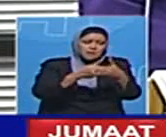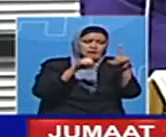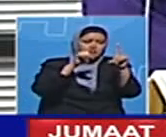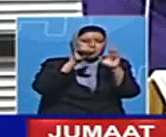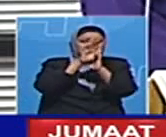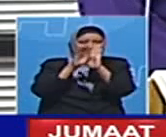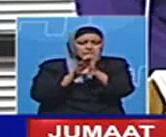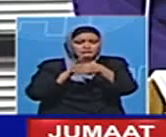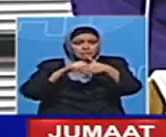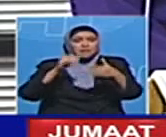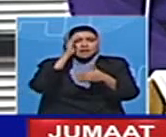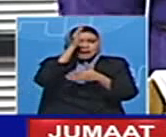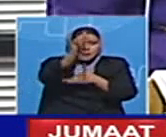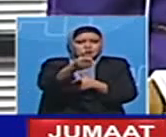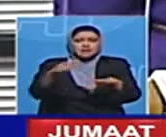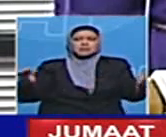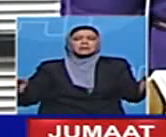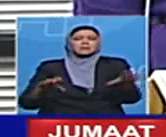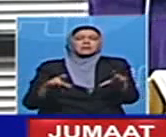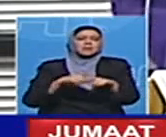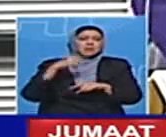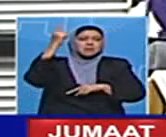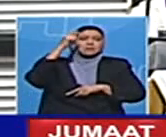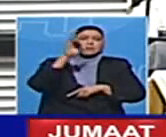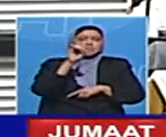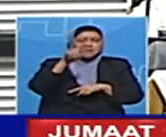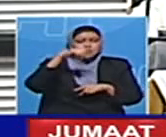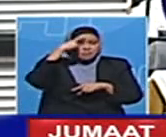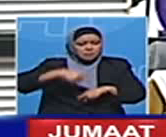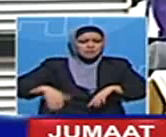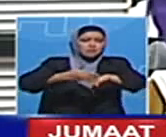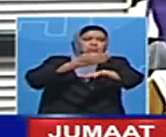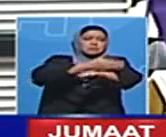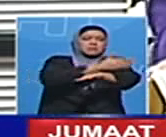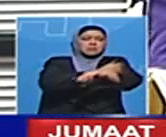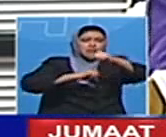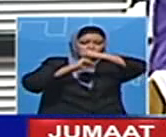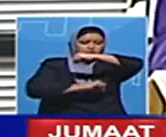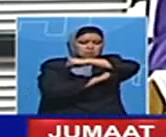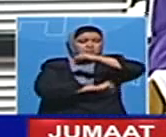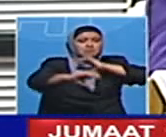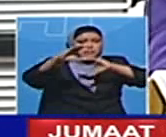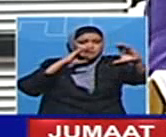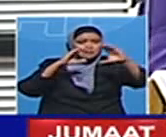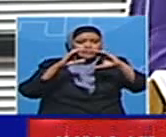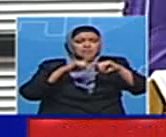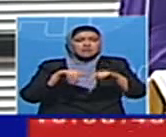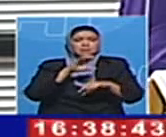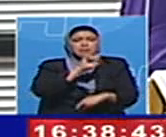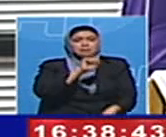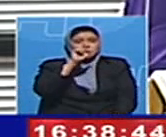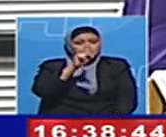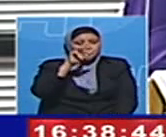dilaksanakan tuan yang di-pertua untuk menambah baik infrastruktur telekomunikasi pula suruhanjaya komunikasi dan